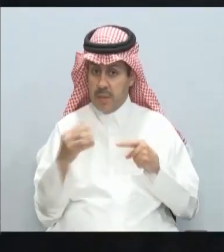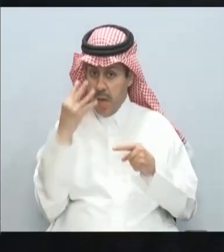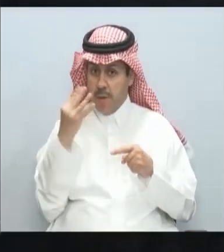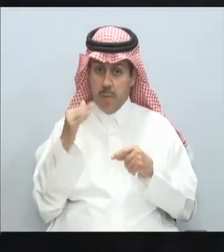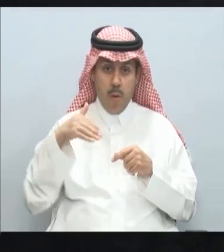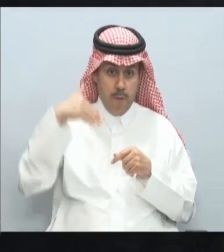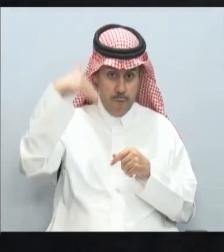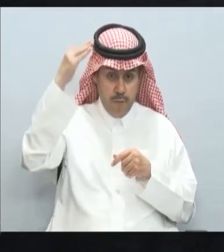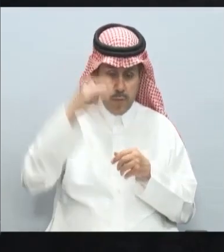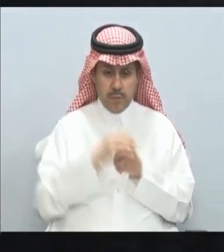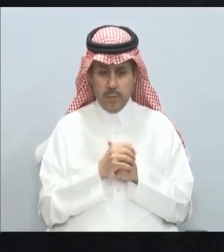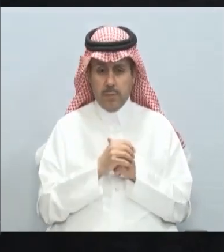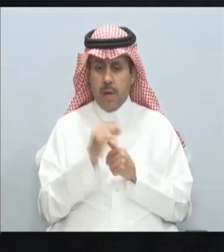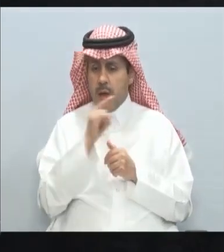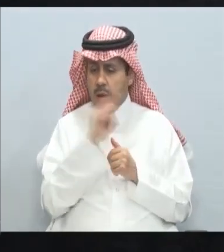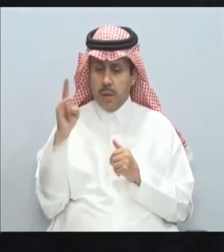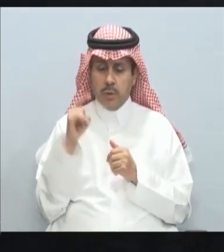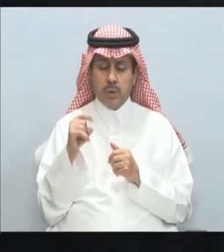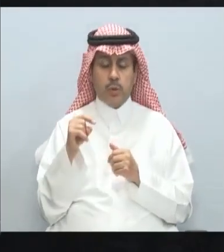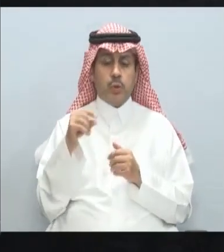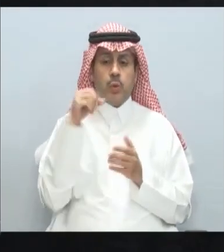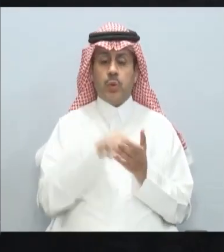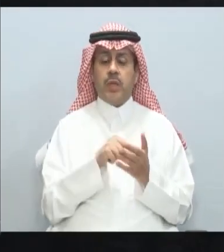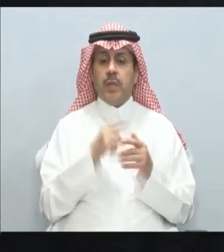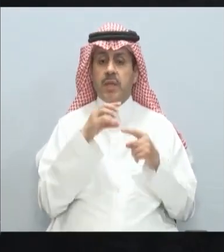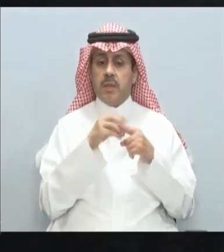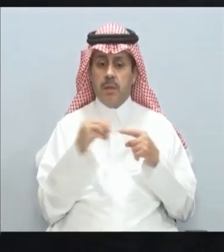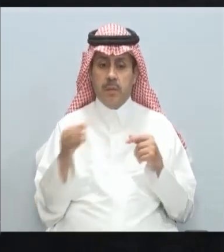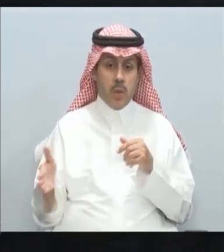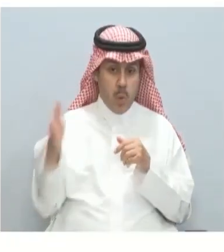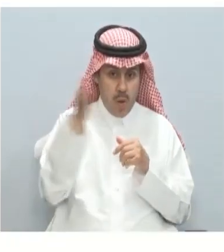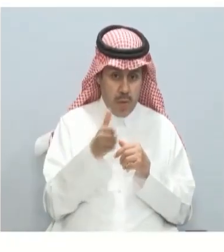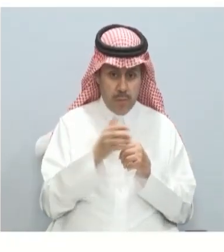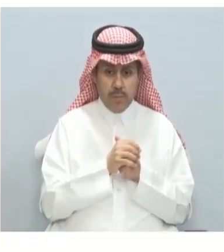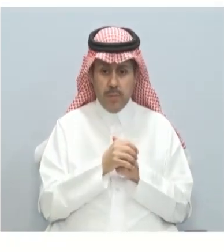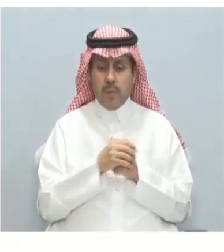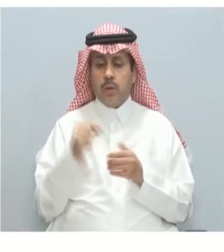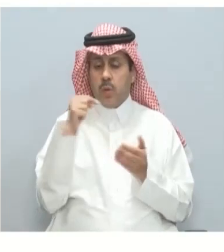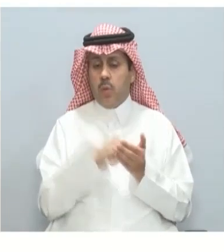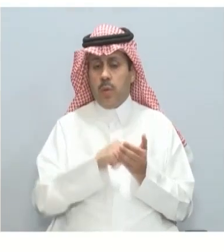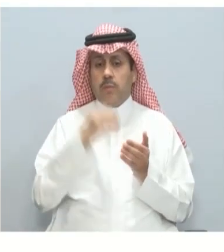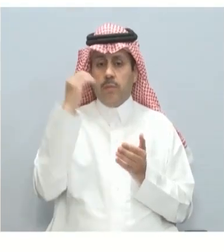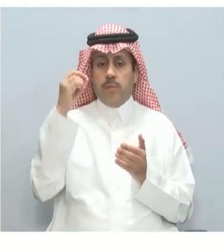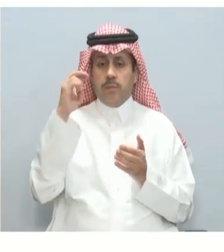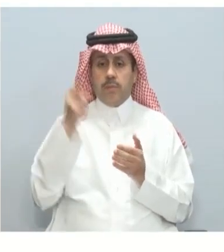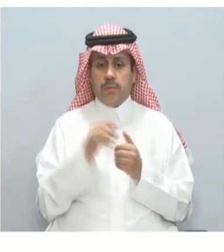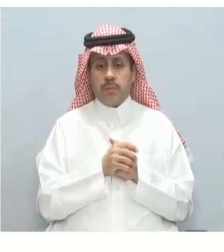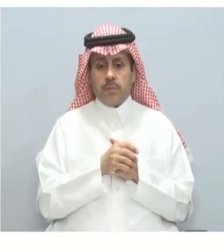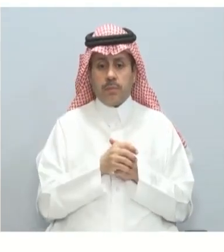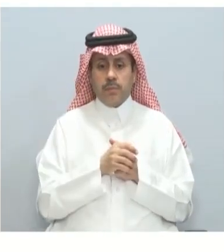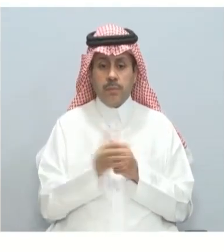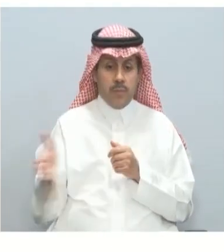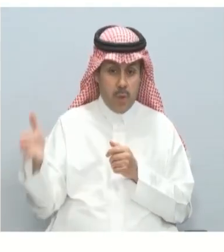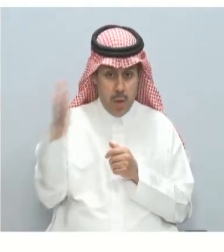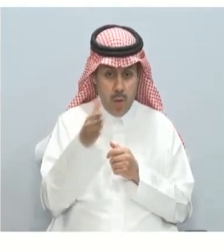واكبر لن تعطيني قيمه سالبه لما اجي اعوض عنها داخل الجذر هنا لما نجي نعوض داخل